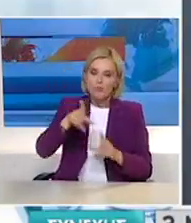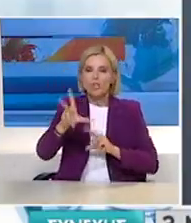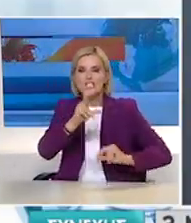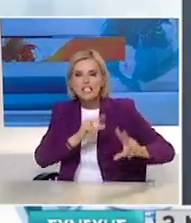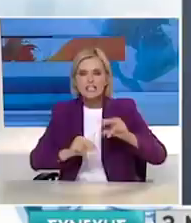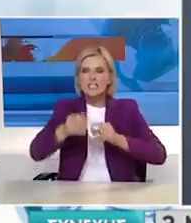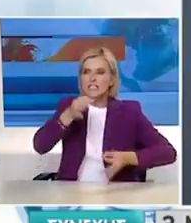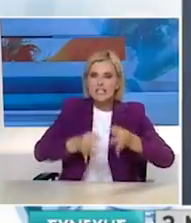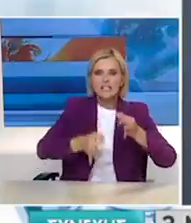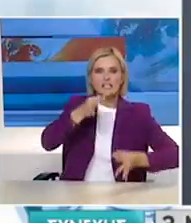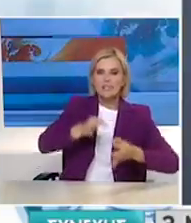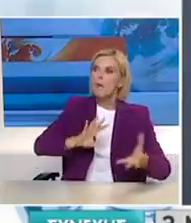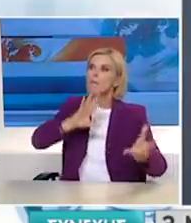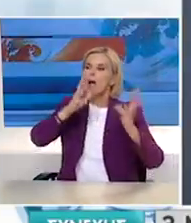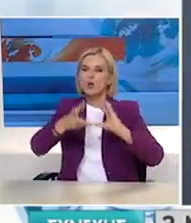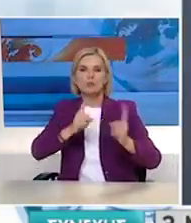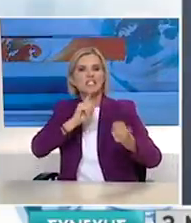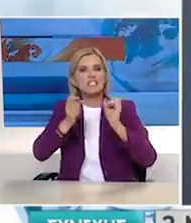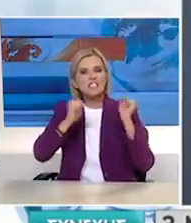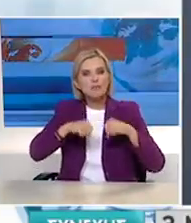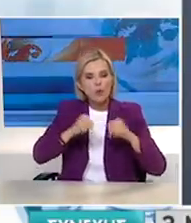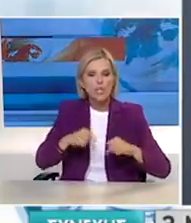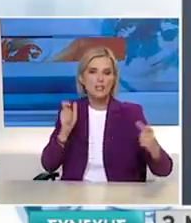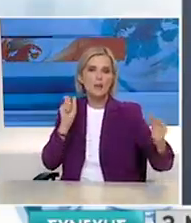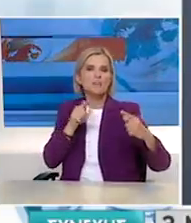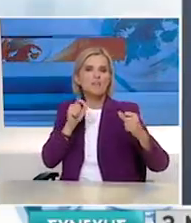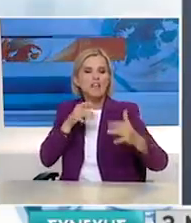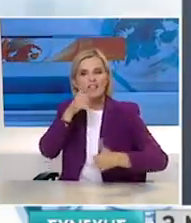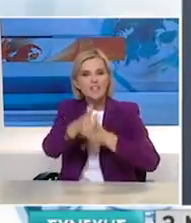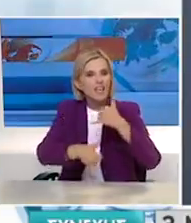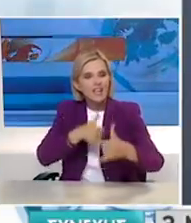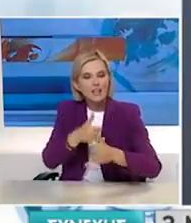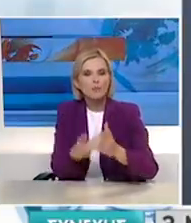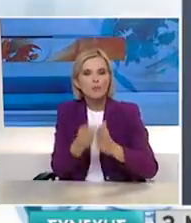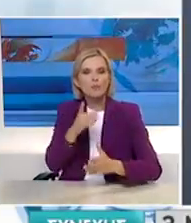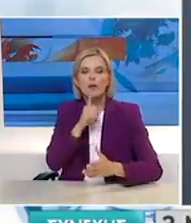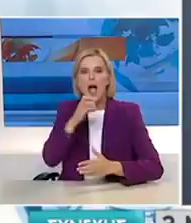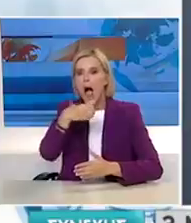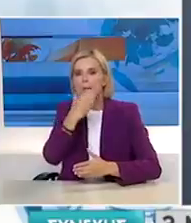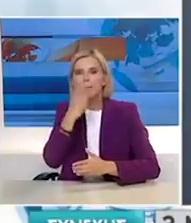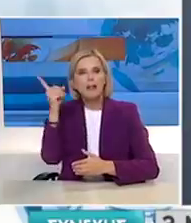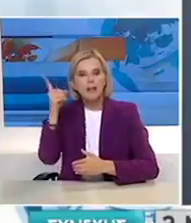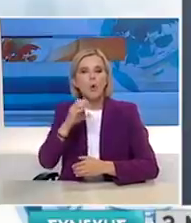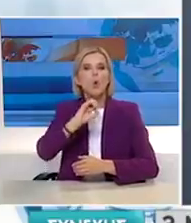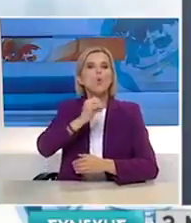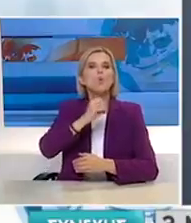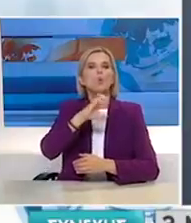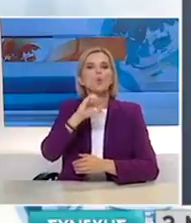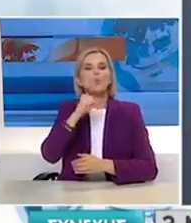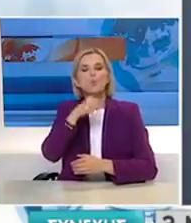επίπεδο. Πιθανώς έχετε ακούσει για τις συμφωνίες ή τις ψηφιακές πλατφόρμες που προσφέρει η Apple και η Google